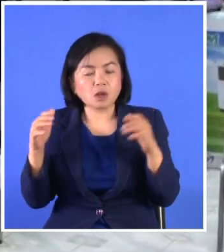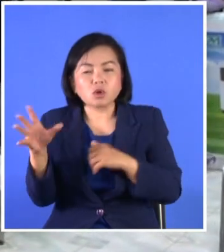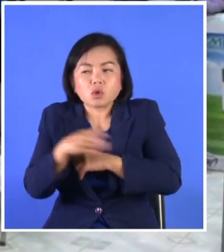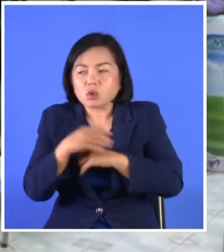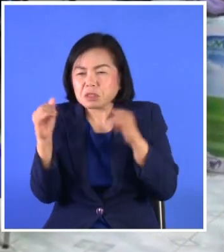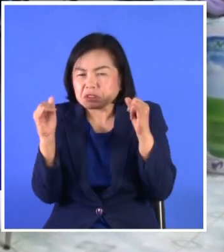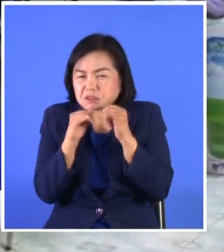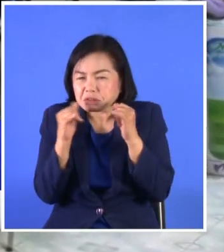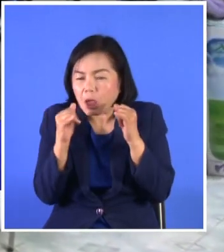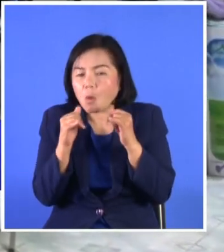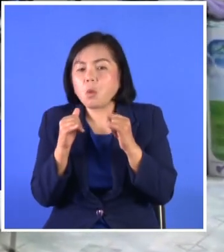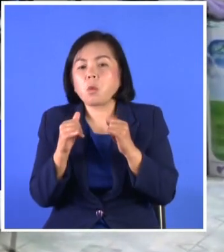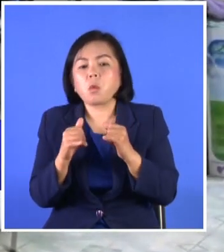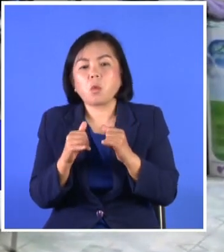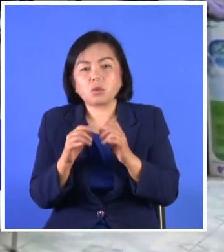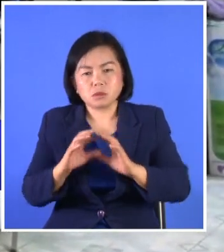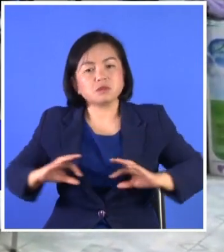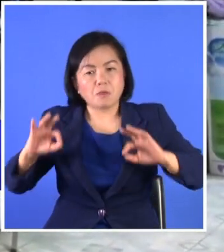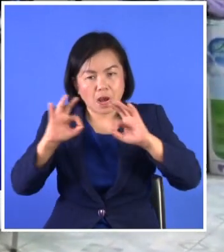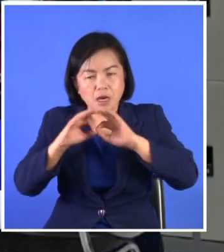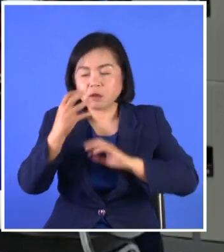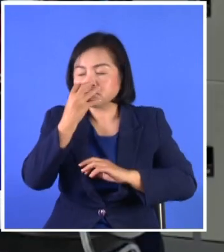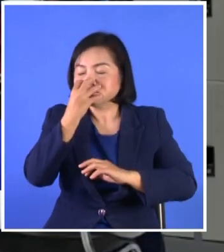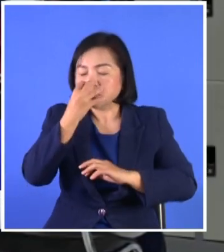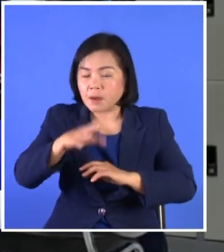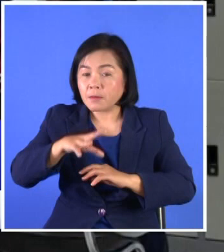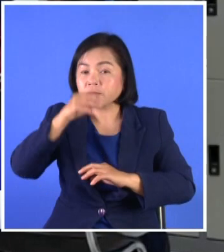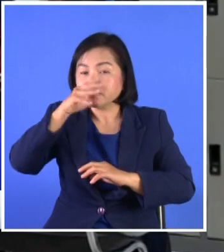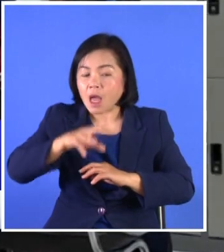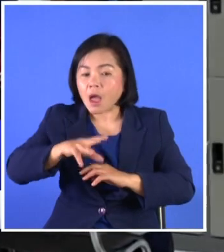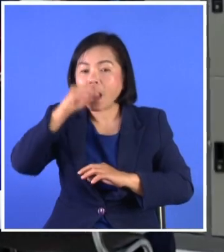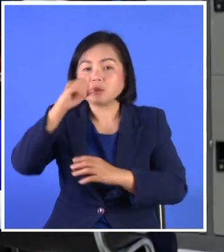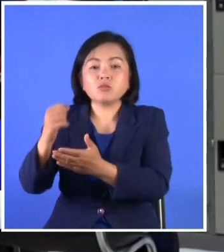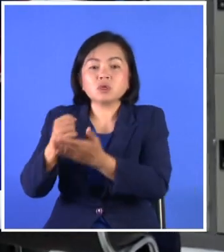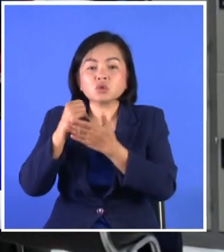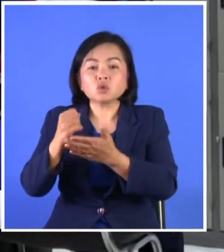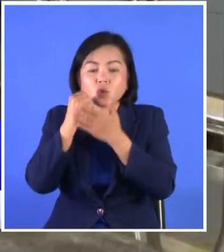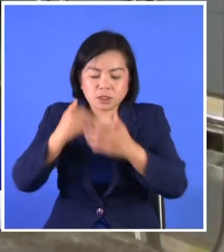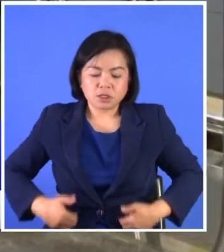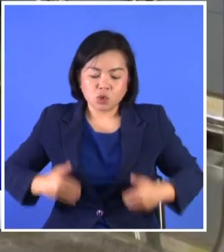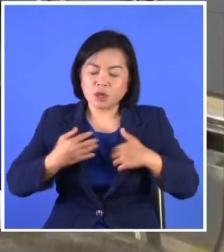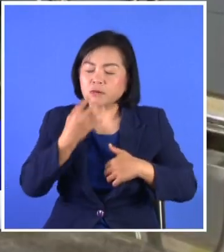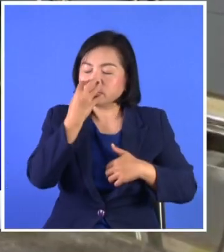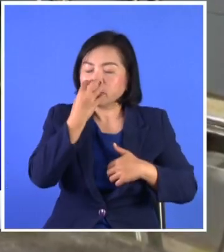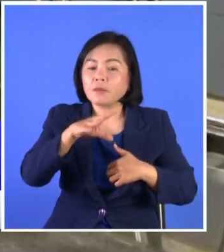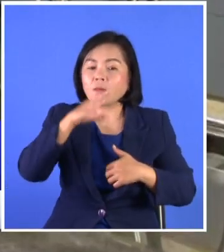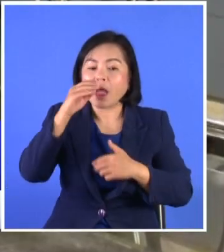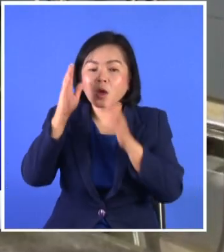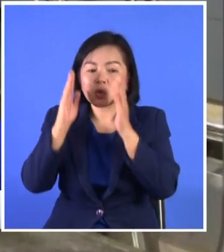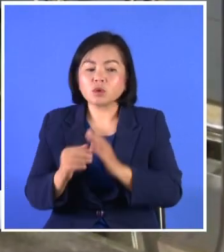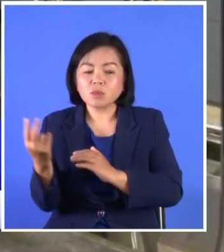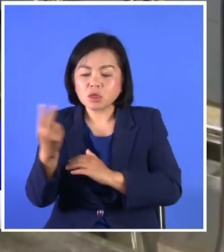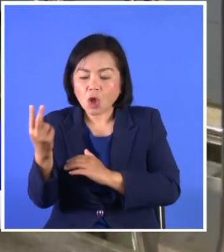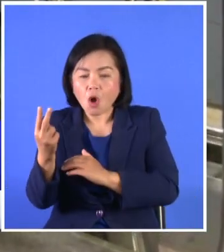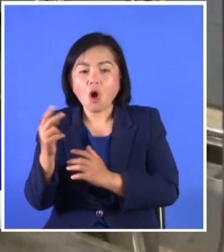วยนะคะยิ่งจำเป็นอย่างยิ่งเลยค่ะสำหรับผู้ป่วยที่ได้ใช้เครื่องผลิตออกซิเจนที่เรานำไปมอบมี2รายรายแรกเป็นผู้ป่ว